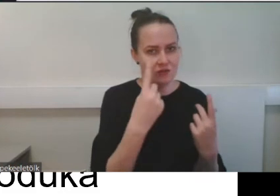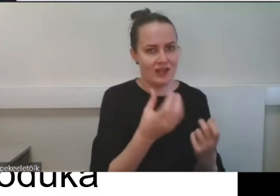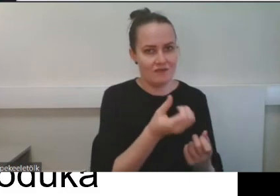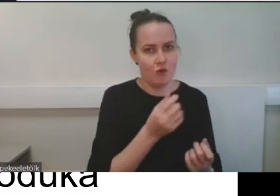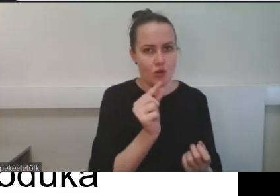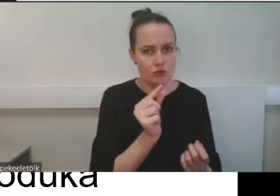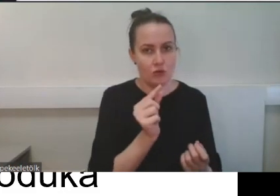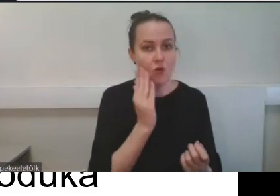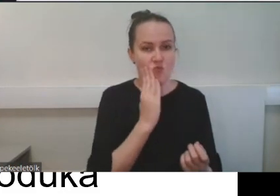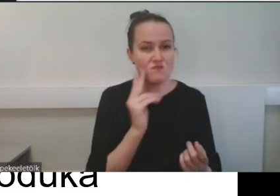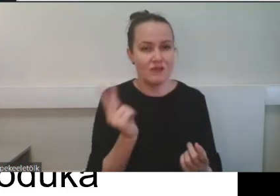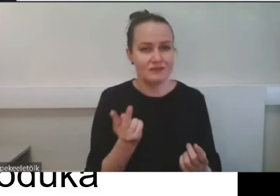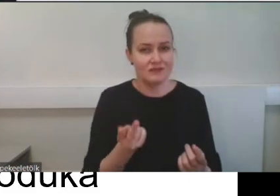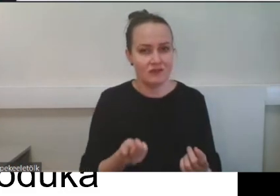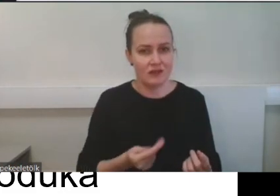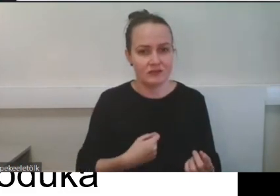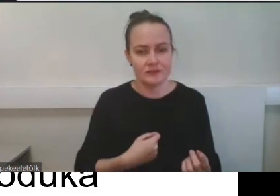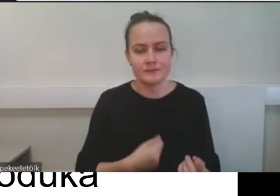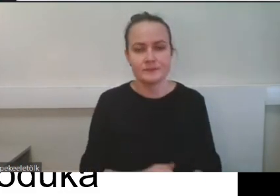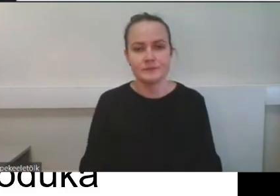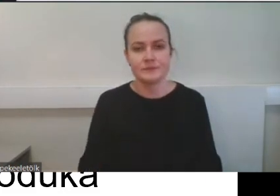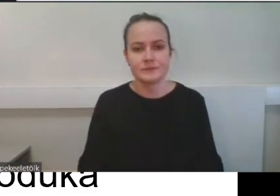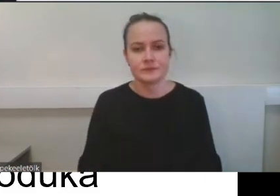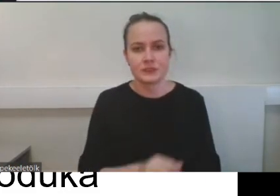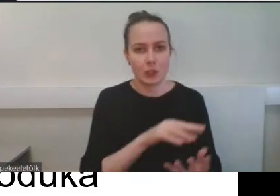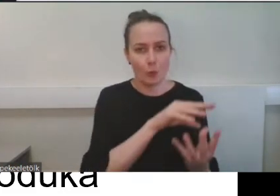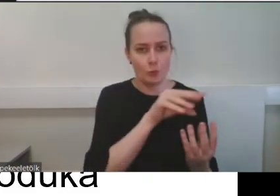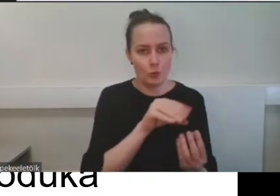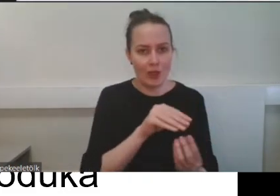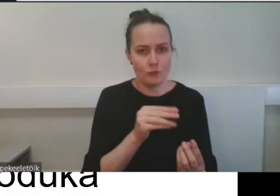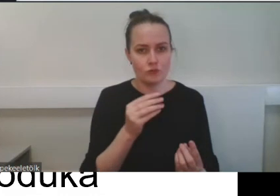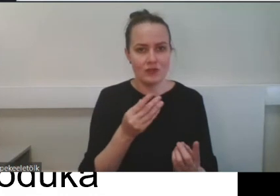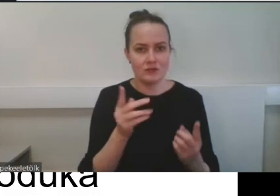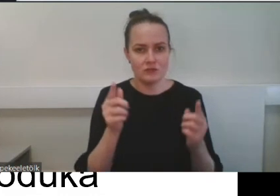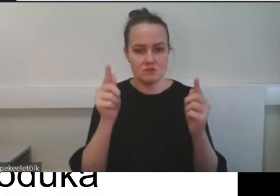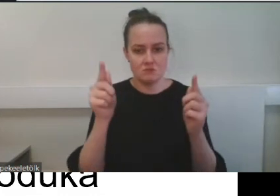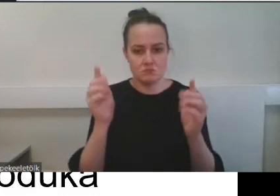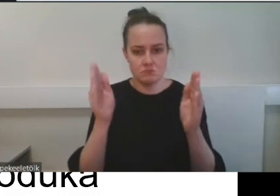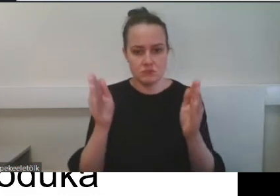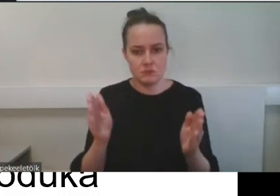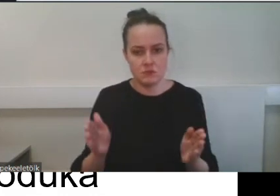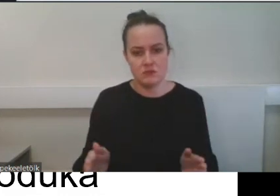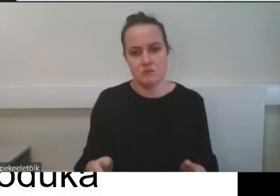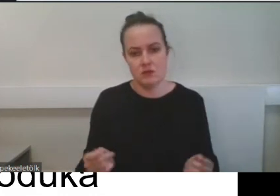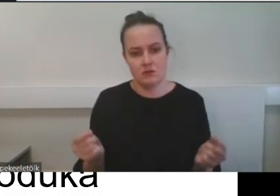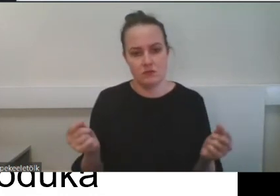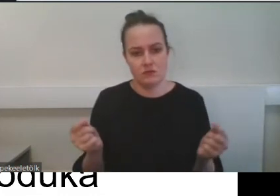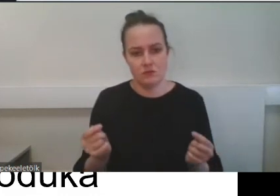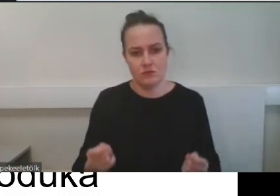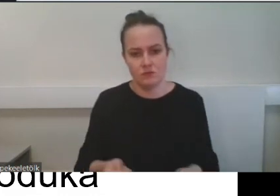soost, sõltumata puudest, on see, kui esinevad tõsised raskused öösel magamise ja enda